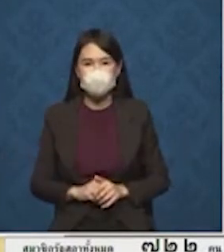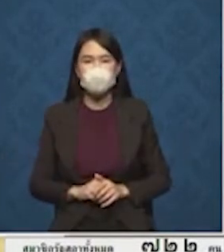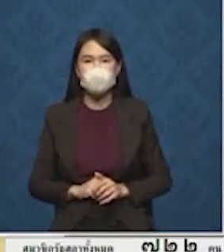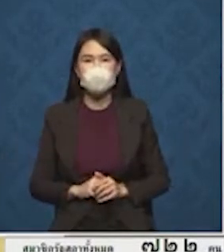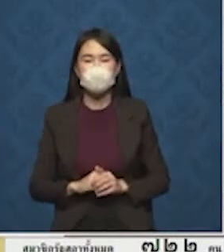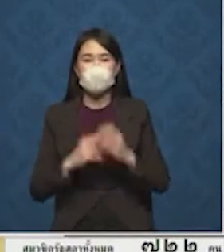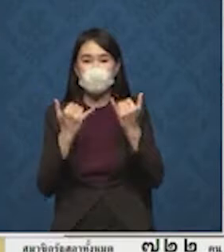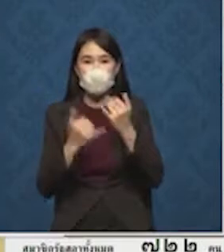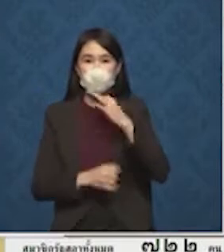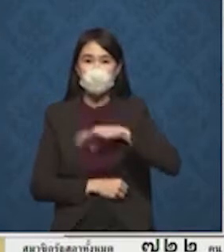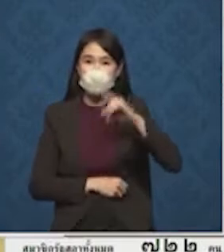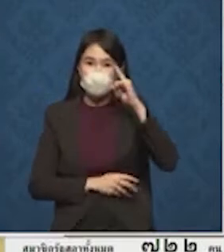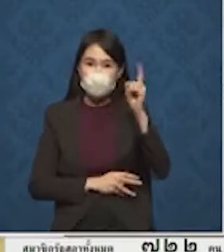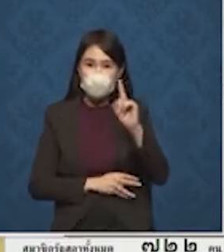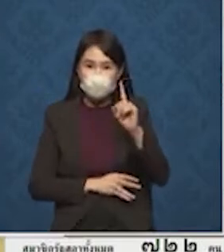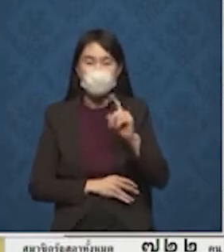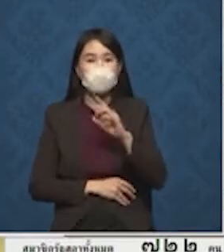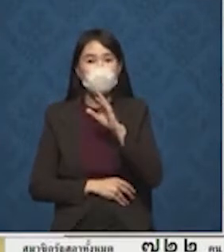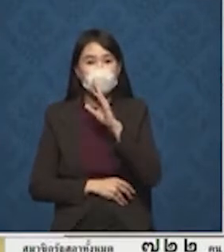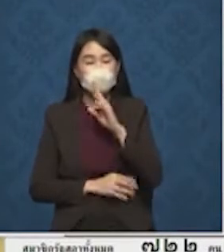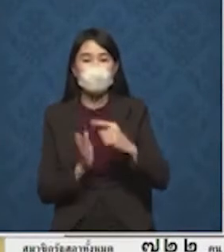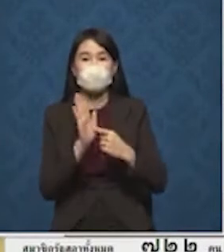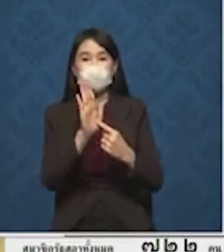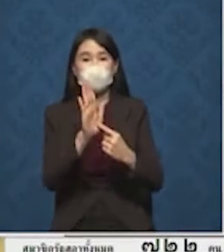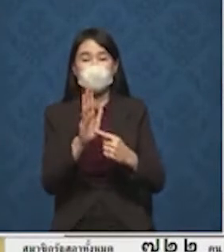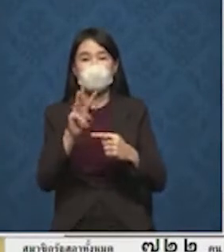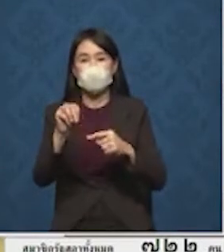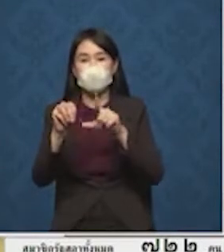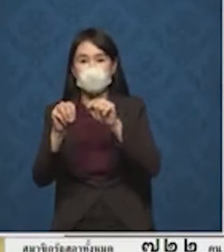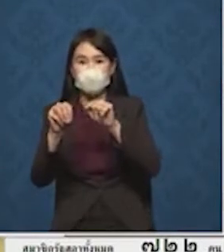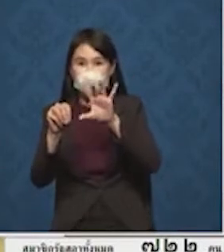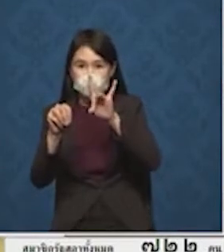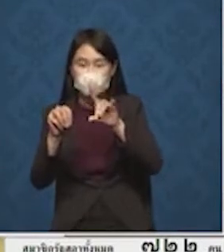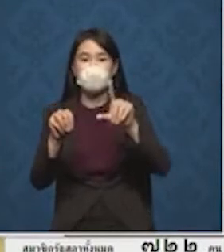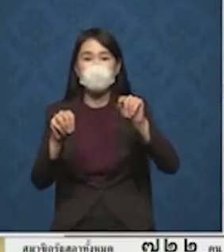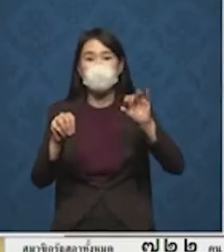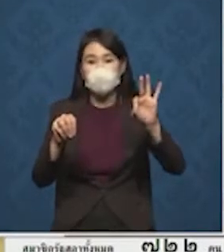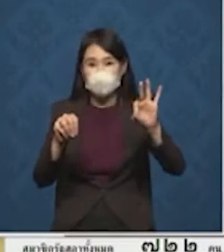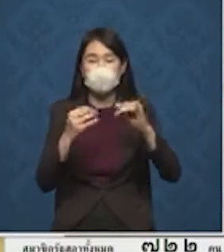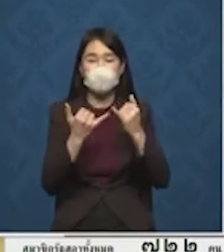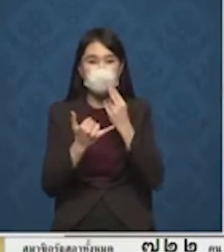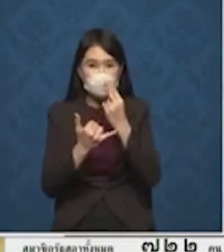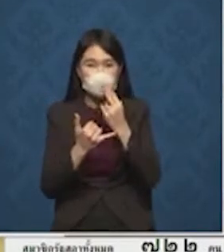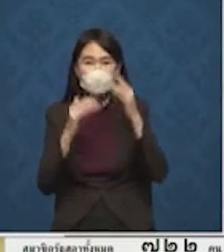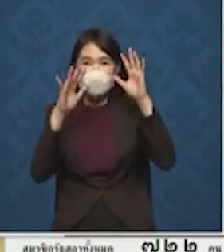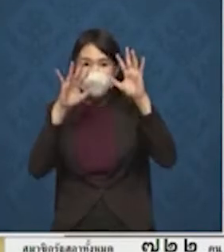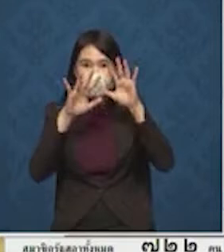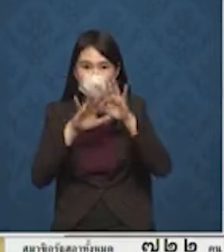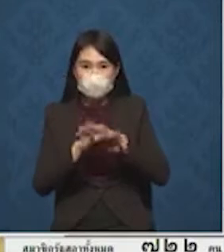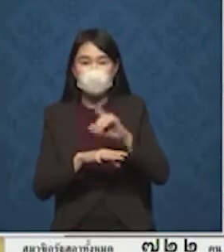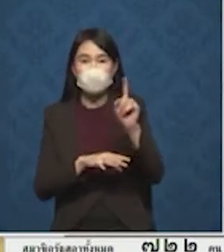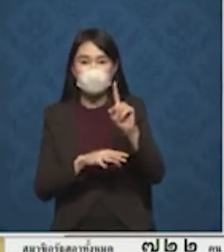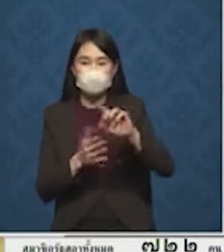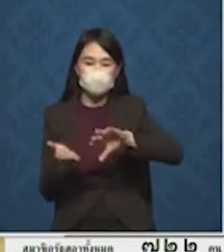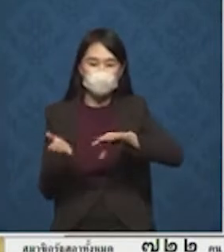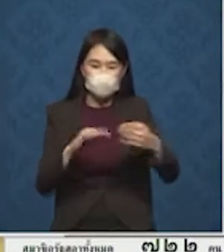เจึงคิดว่าบางมาตานะครับเช่นมาตา 2829 ที่เราเหนว่าเป็นเครื่องมือที่จะยปพัก